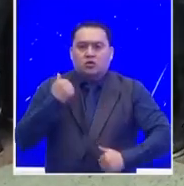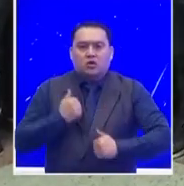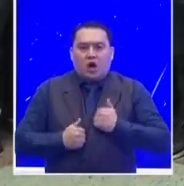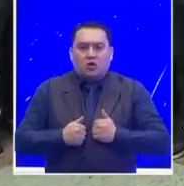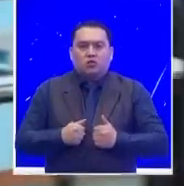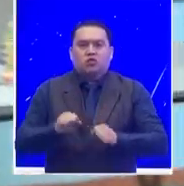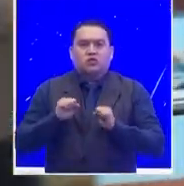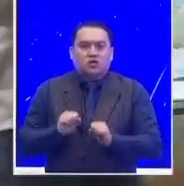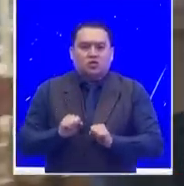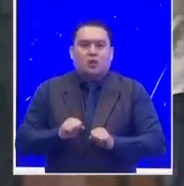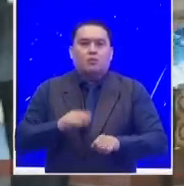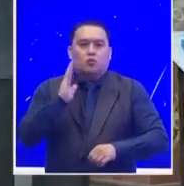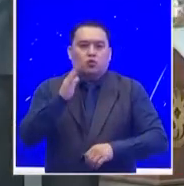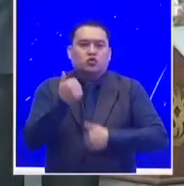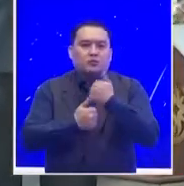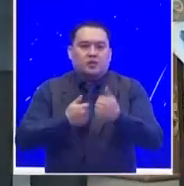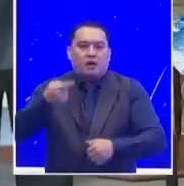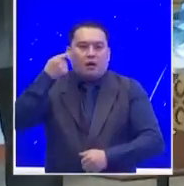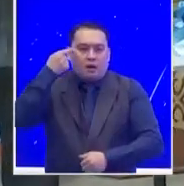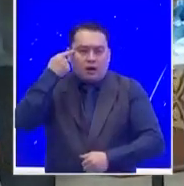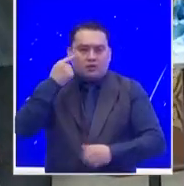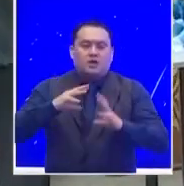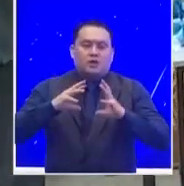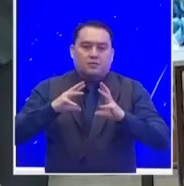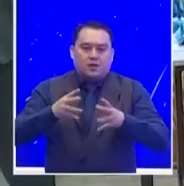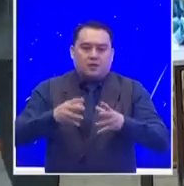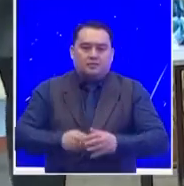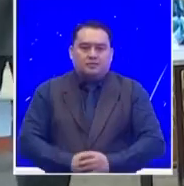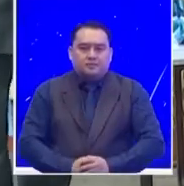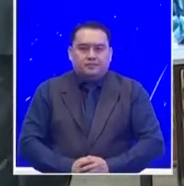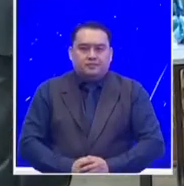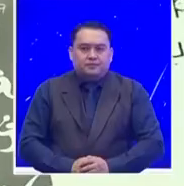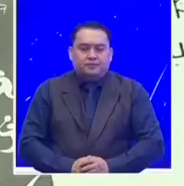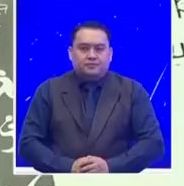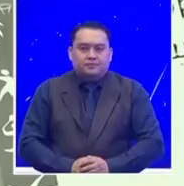достойно отстоять честь страны на предстоящем чемпионате Азии, затем и мира.